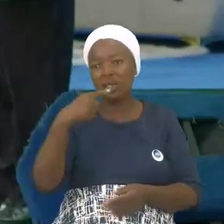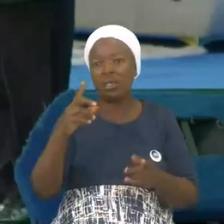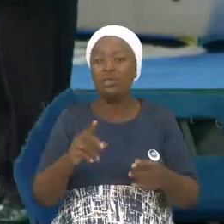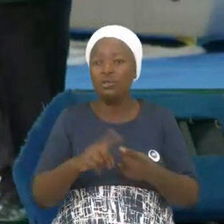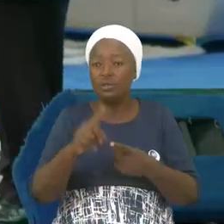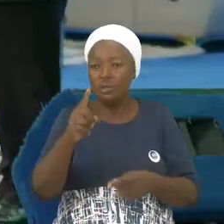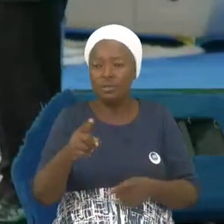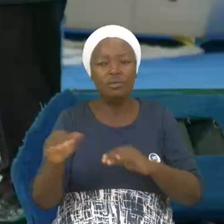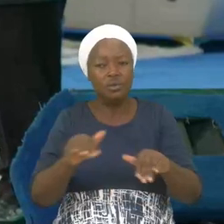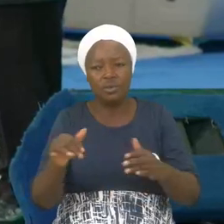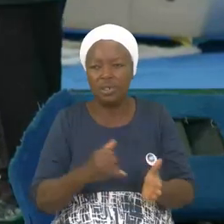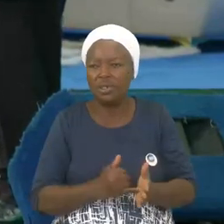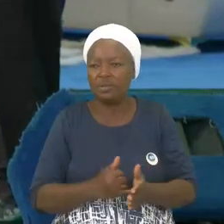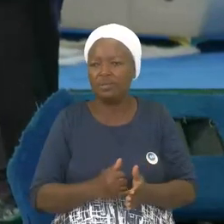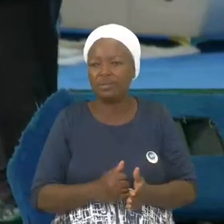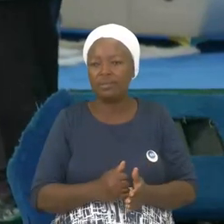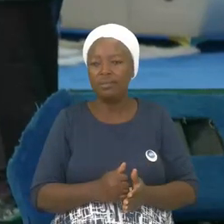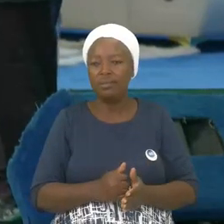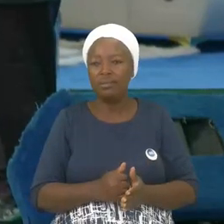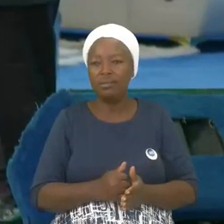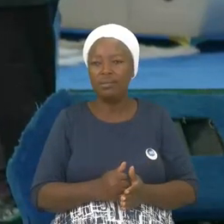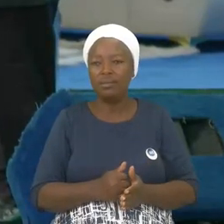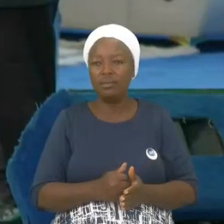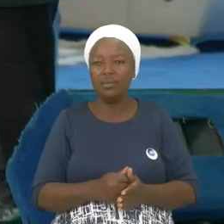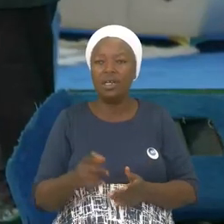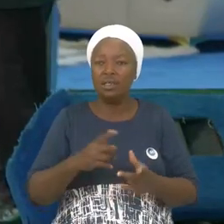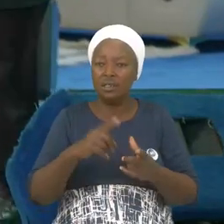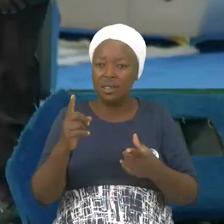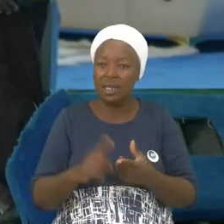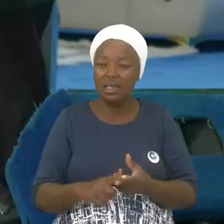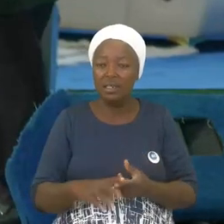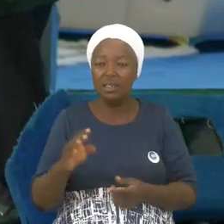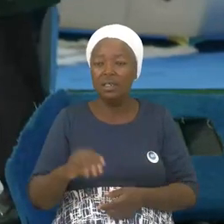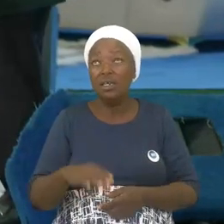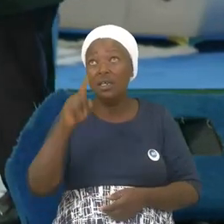tout ce qu'il te dira, fais-le.